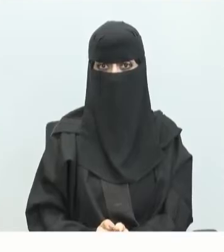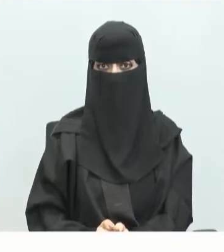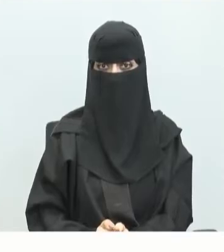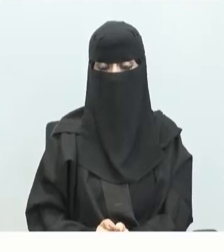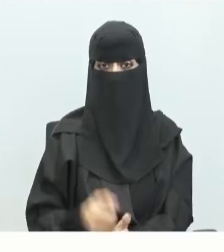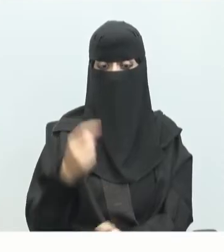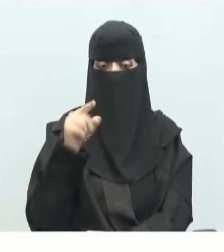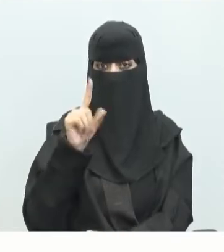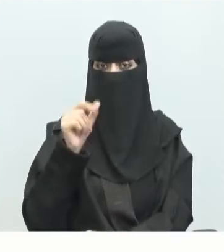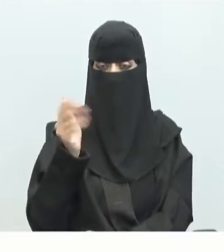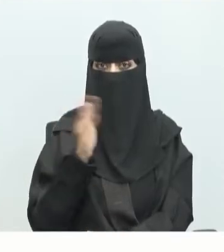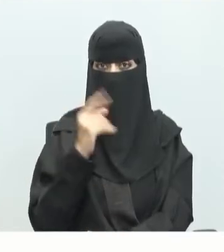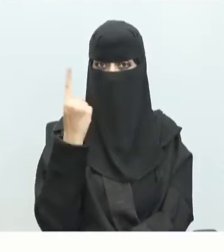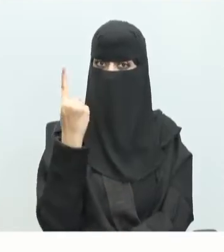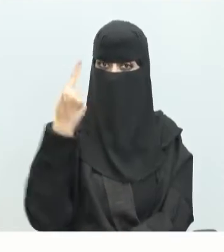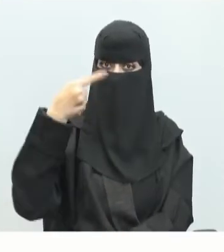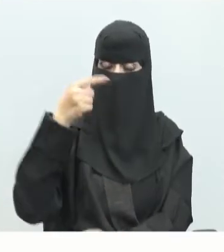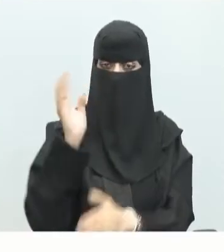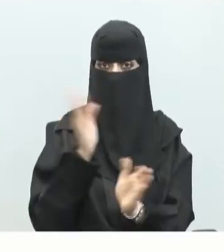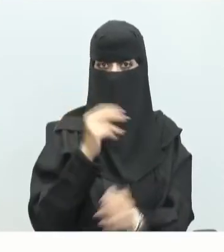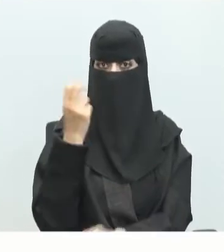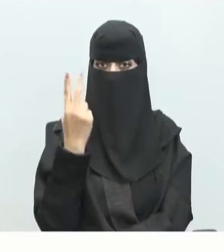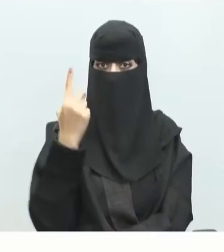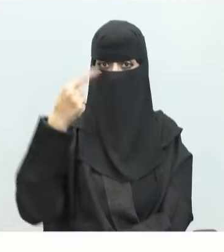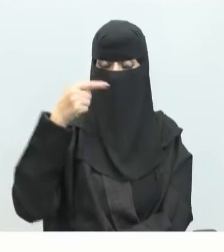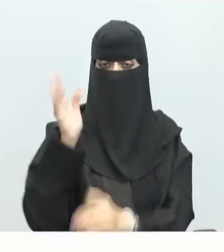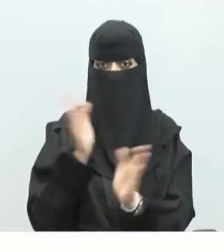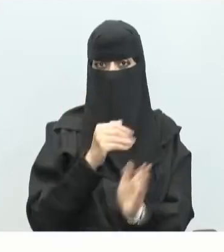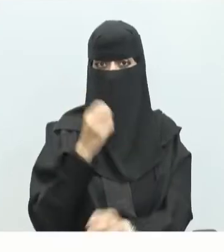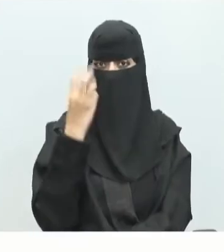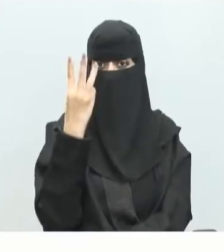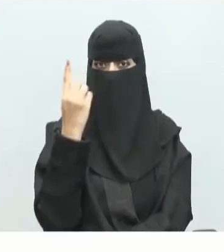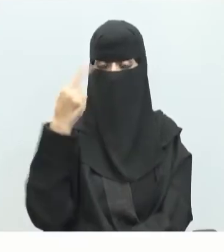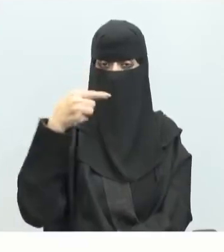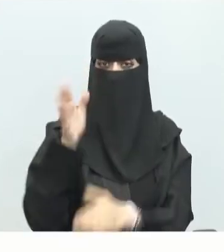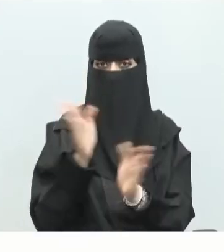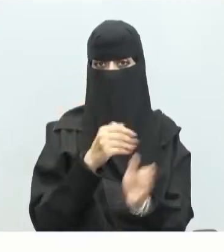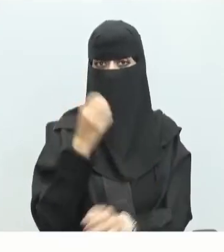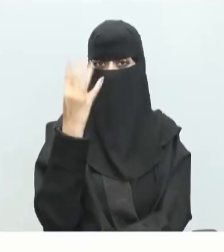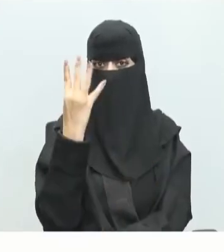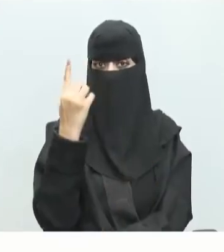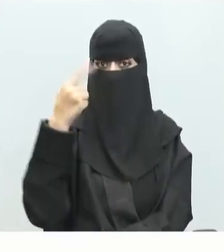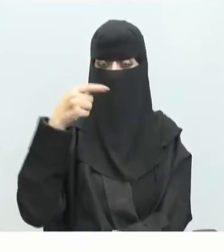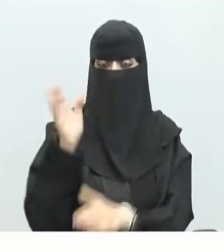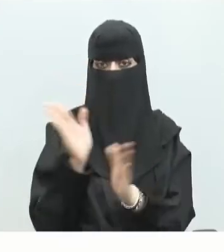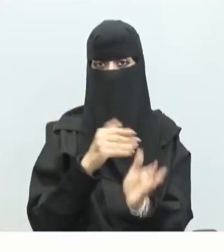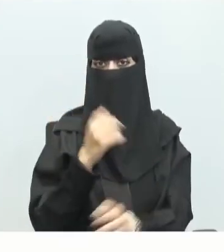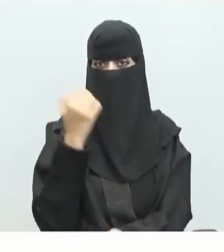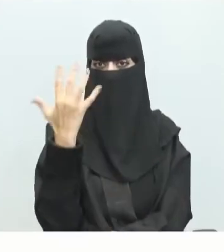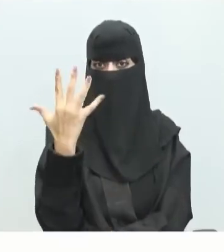احسنتم 11 12 13 14